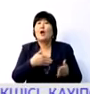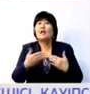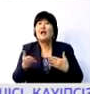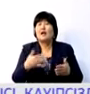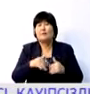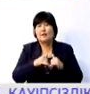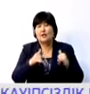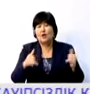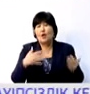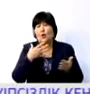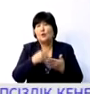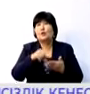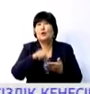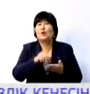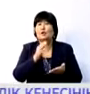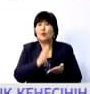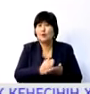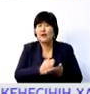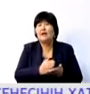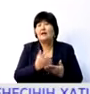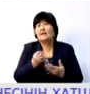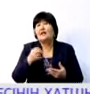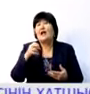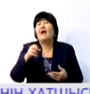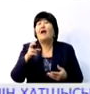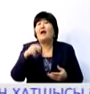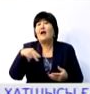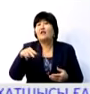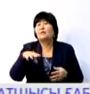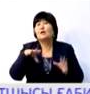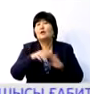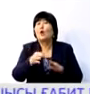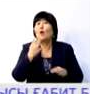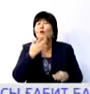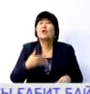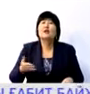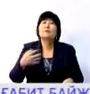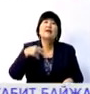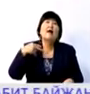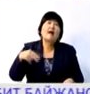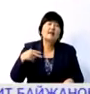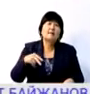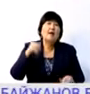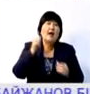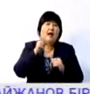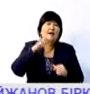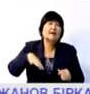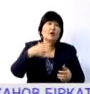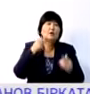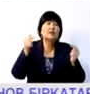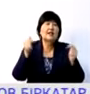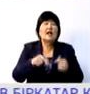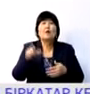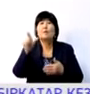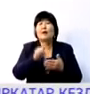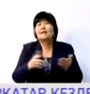нығайтуға өзіндік үлесін қосқан және де осы әдебиет көкжиегіндегі ұлттық біздің әдебиетіміздің әр елдің өзіне тән поэзиясының